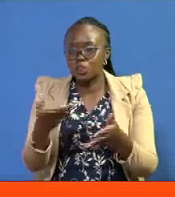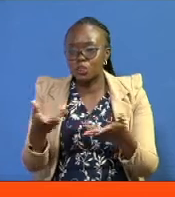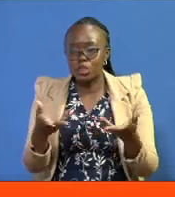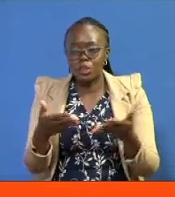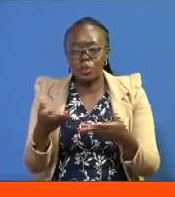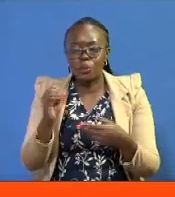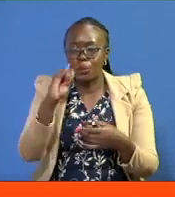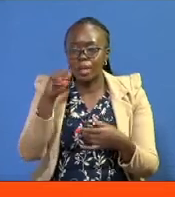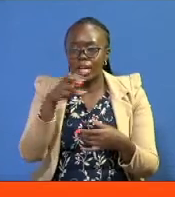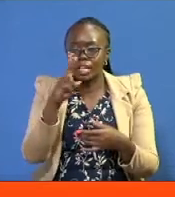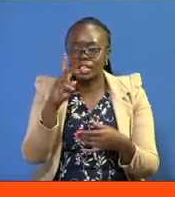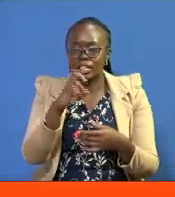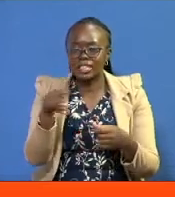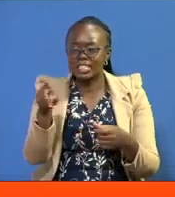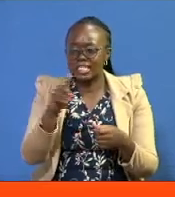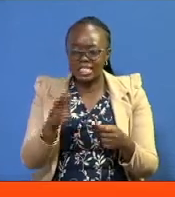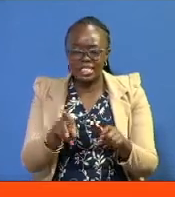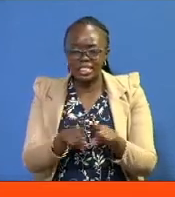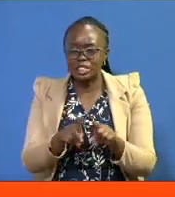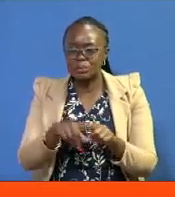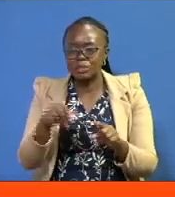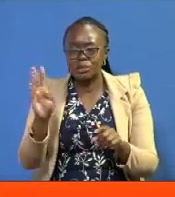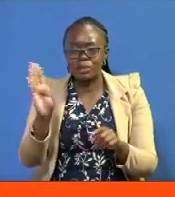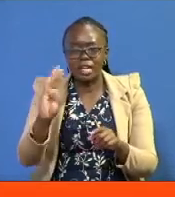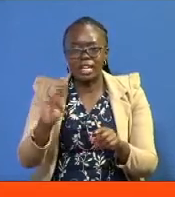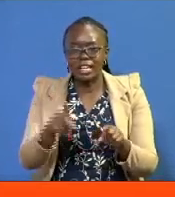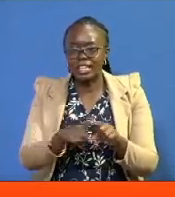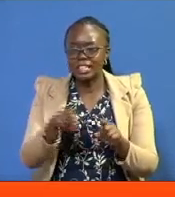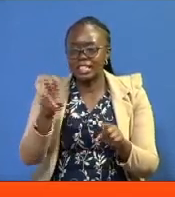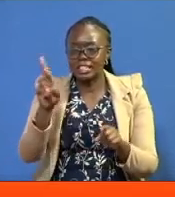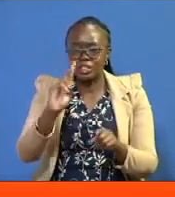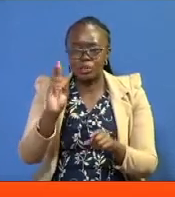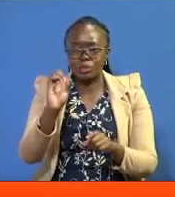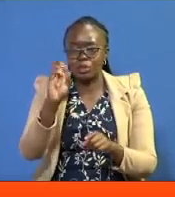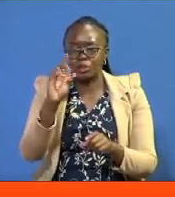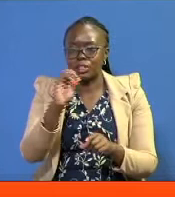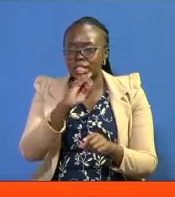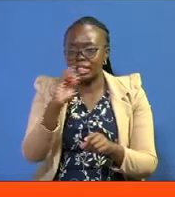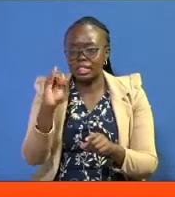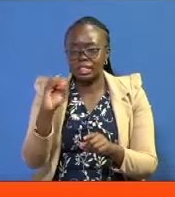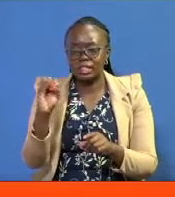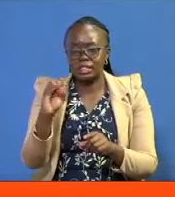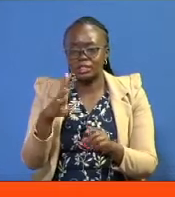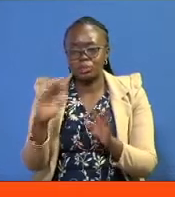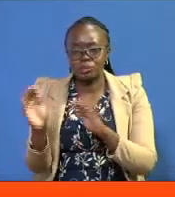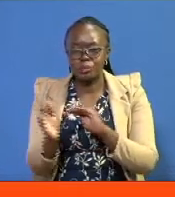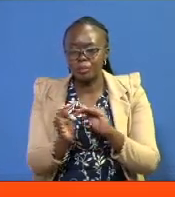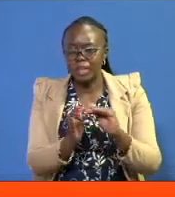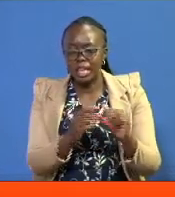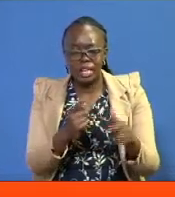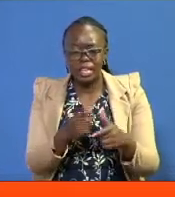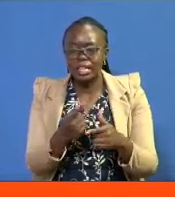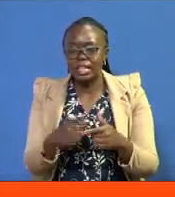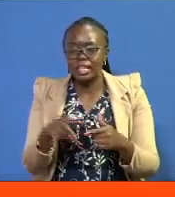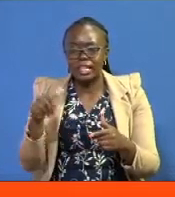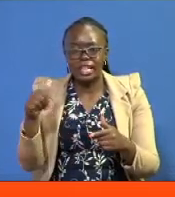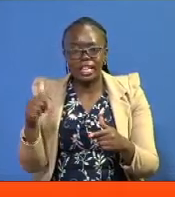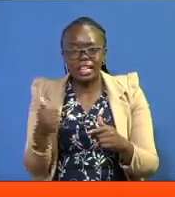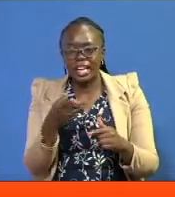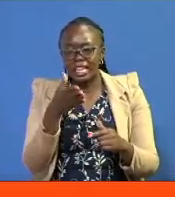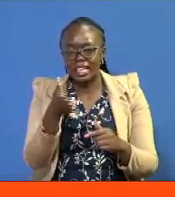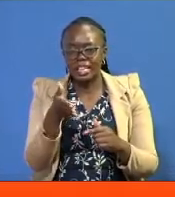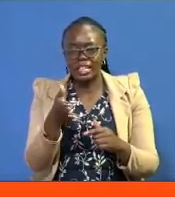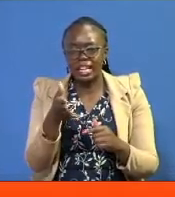bunge ya Juja, Bonchari na wadi ya Rorie. Naam, na katika taarifa ambayo imekuwa ikigonga vichwa vya habari tangu wiki jana